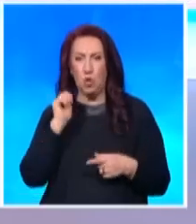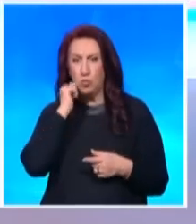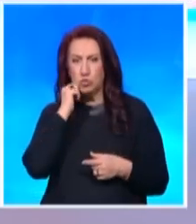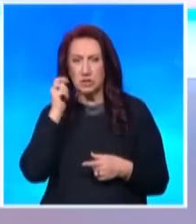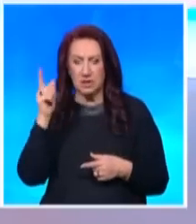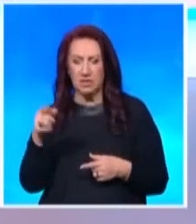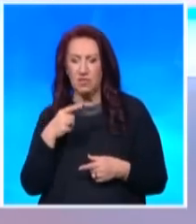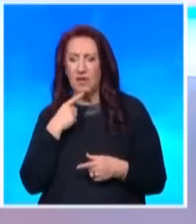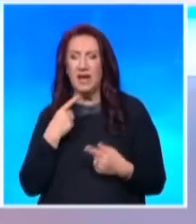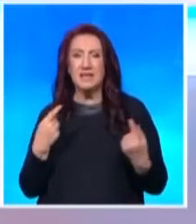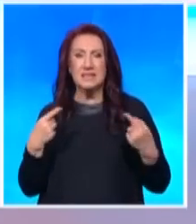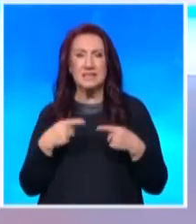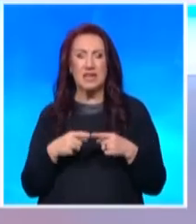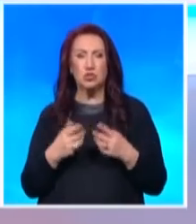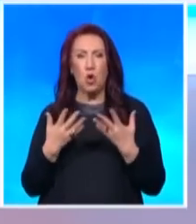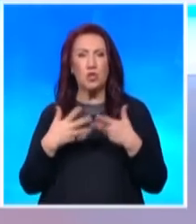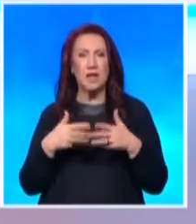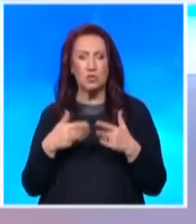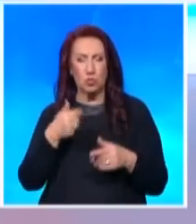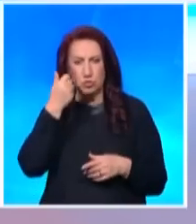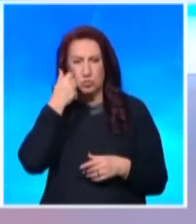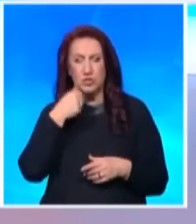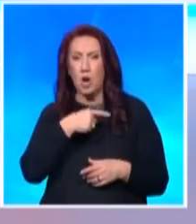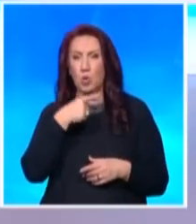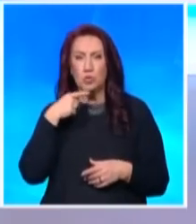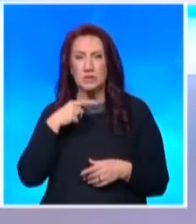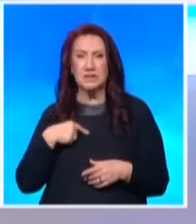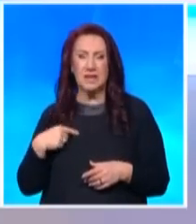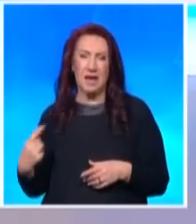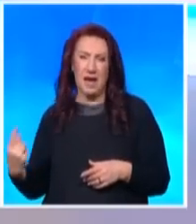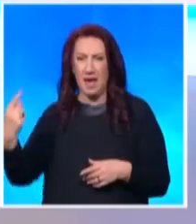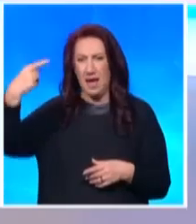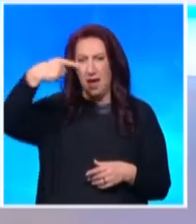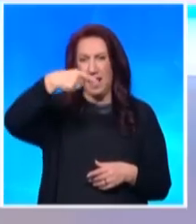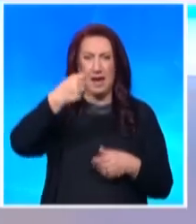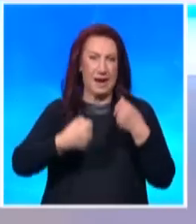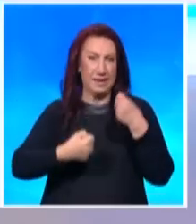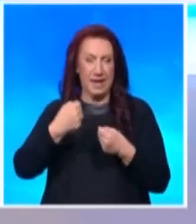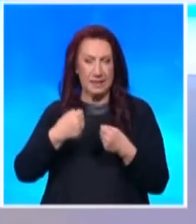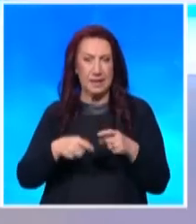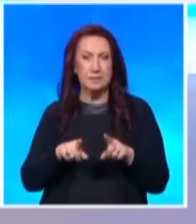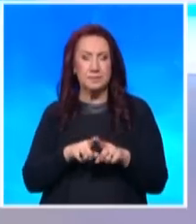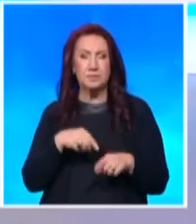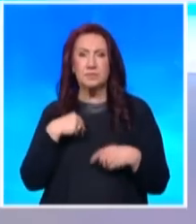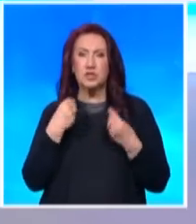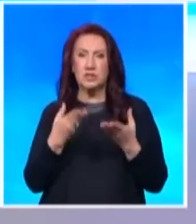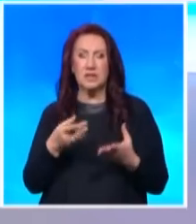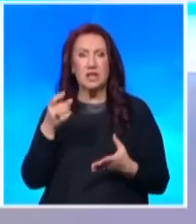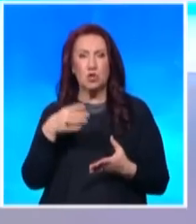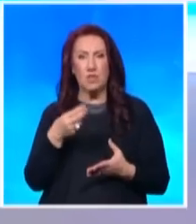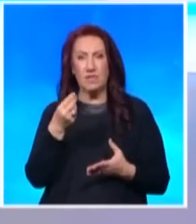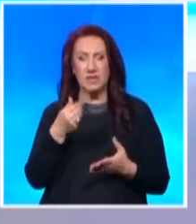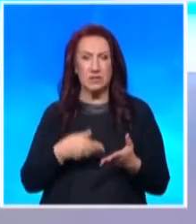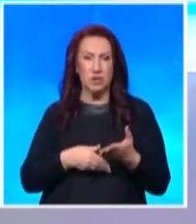за производството на руски ракети и безпилотни самолети. На Украина ще бъде предоставена нова финансова помощ в размер